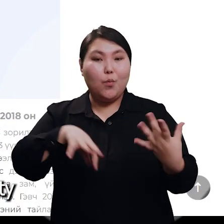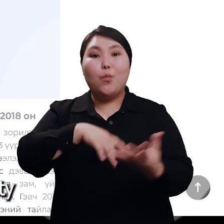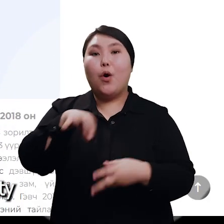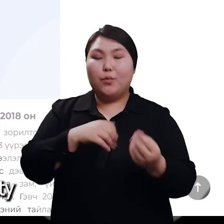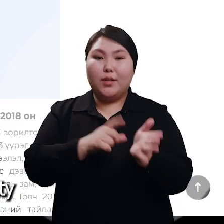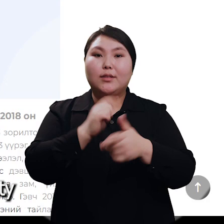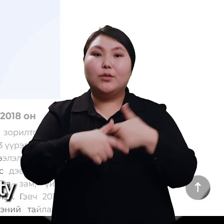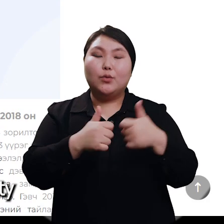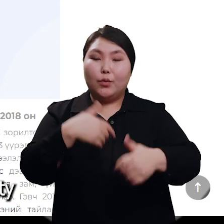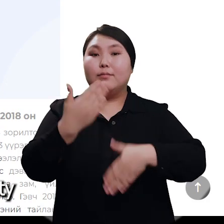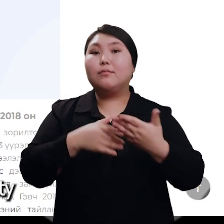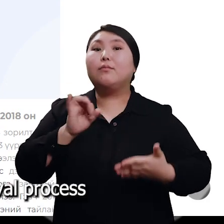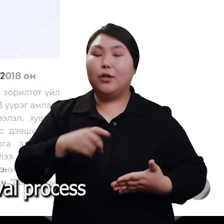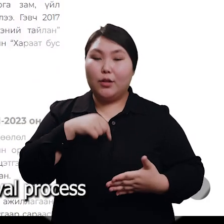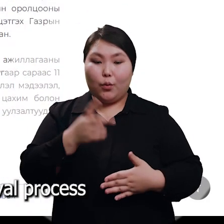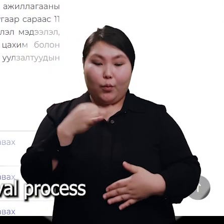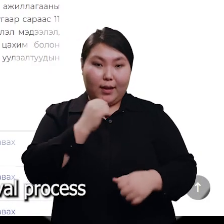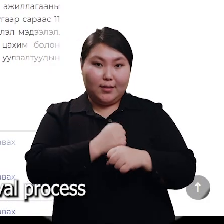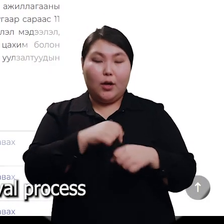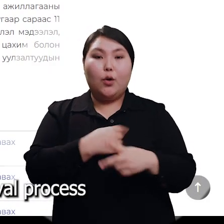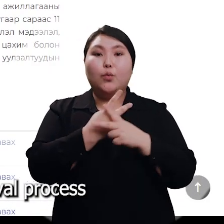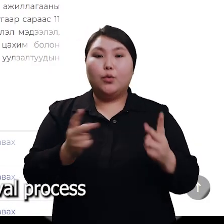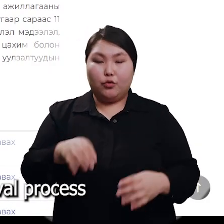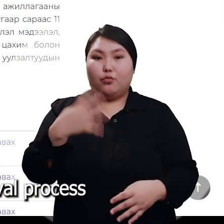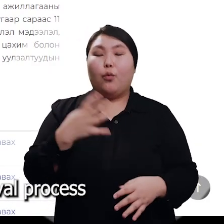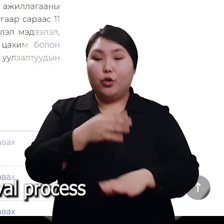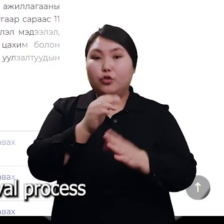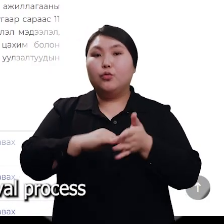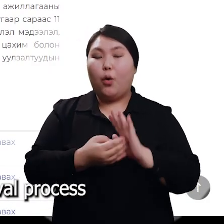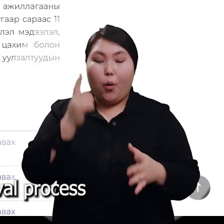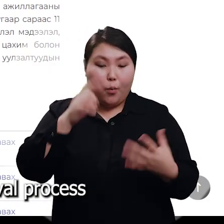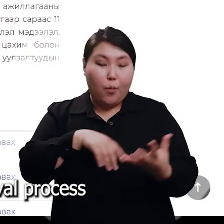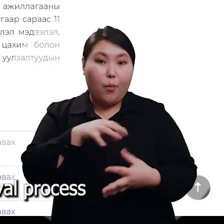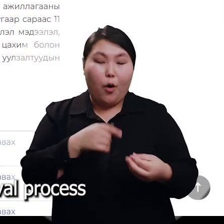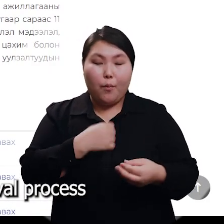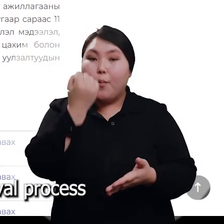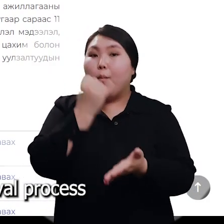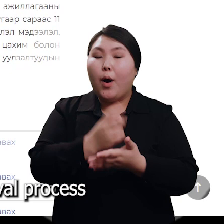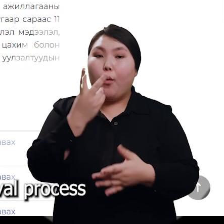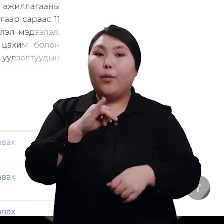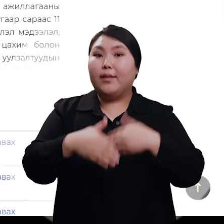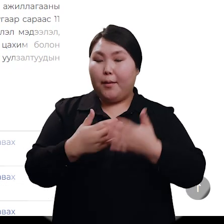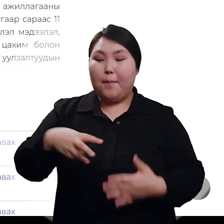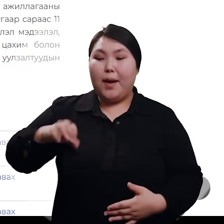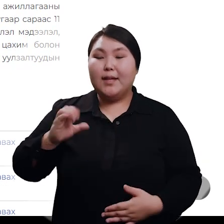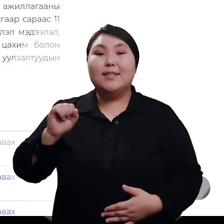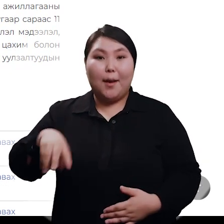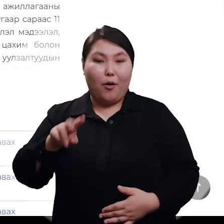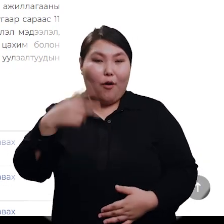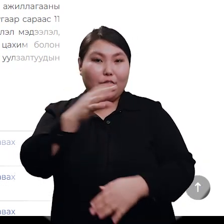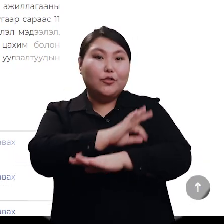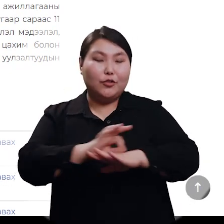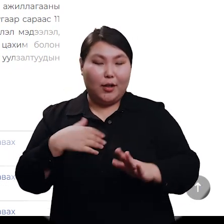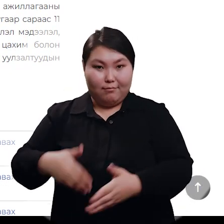болоб саруудан хэрэгжуэр жэрсэн бол. Энэ үүлэжтэганы үндэсний дүргдүүүр түлэвлэгог болоб саруудах батлууудах үүлэвцэд масаам